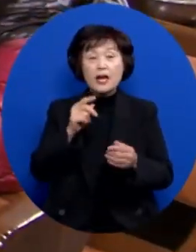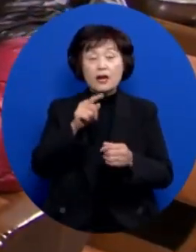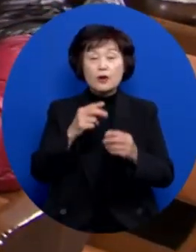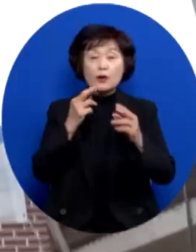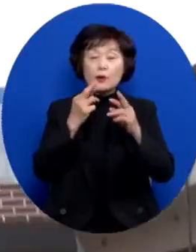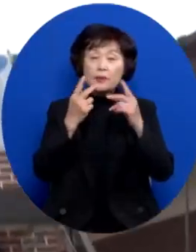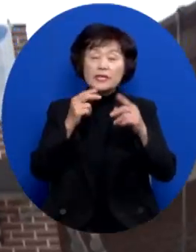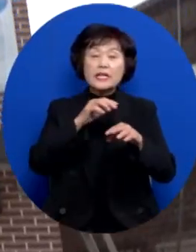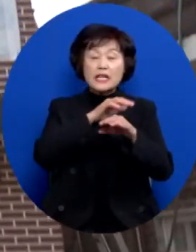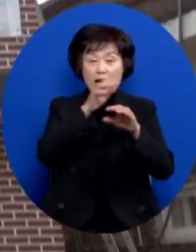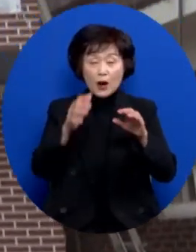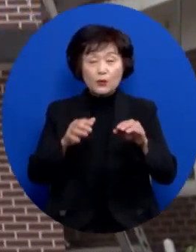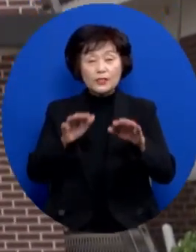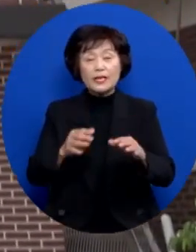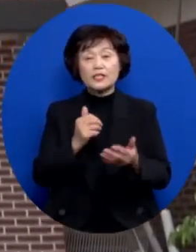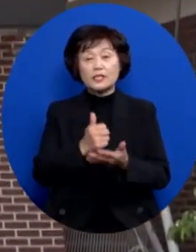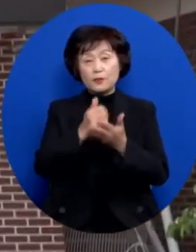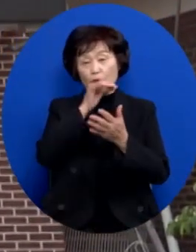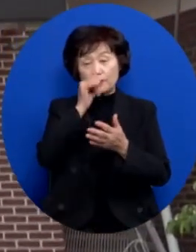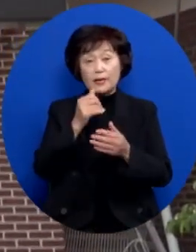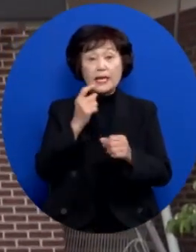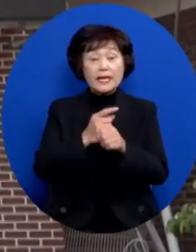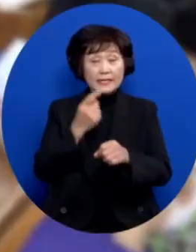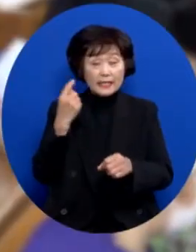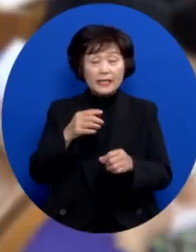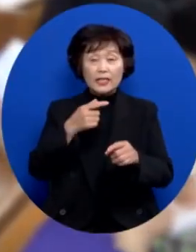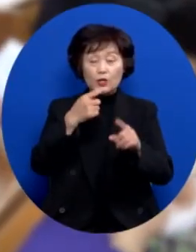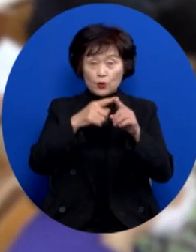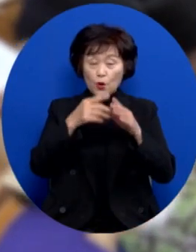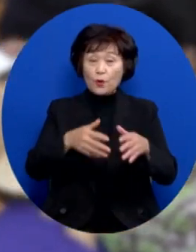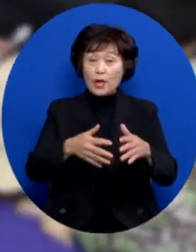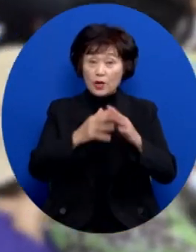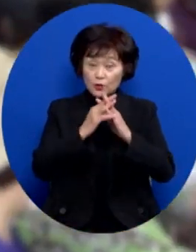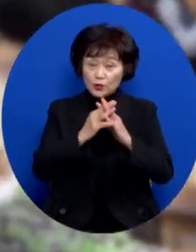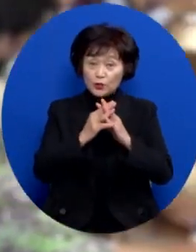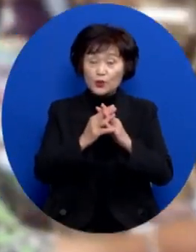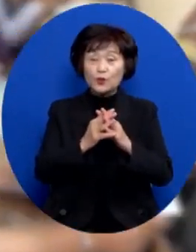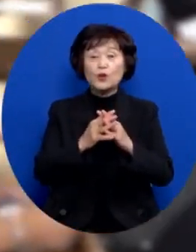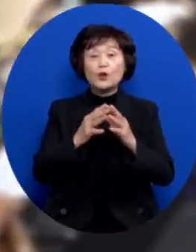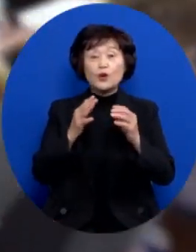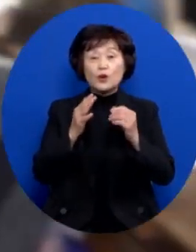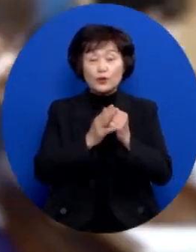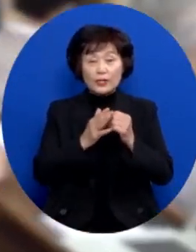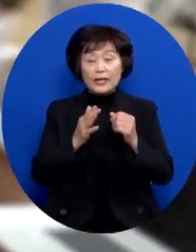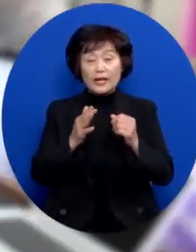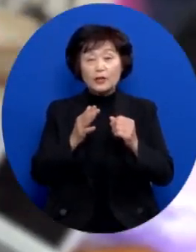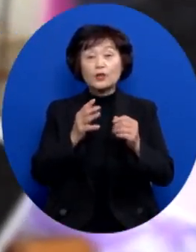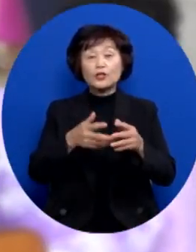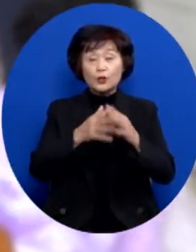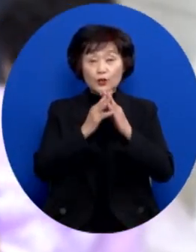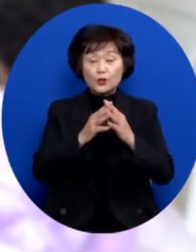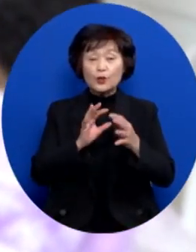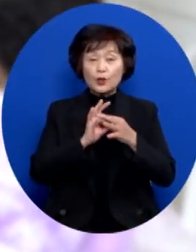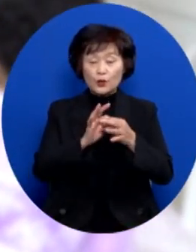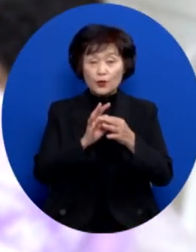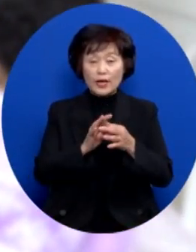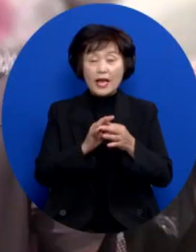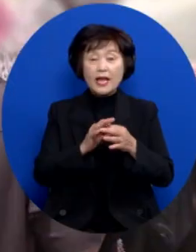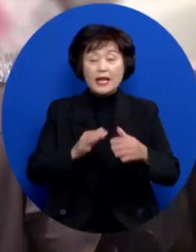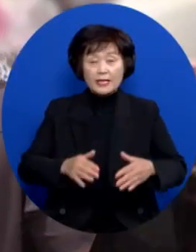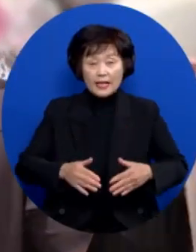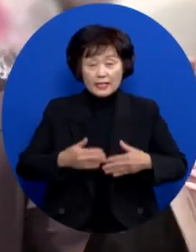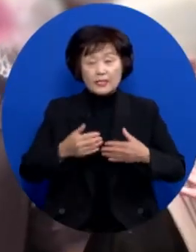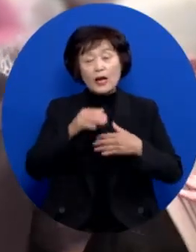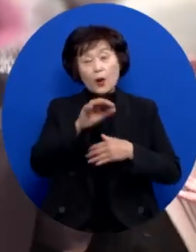섬겼습니다. 작년 6월에는 예배당 건축을 시작해 노숙인들에게 따뜻한 안식처를 제공하기 위해 노력하고